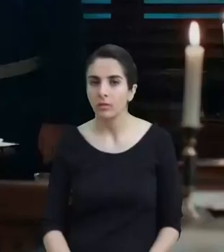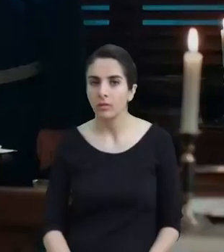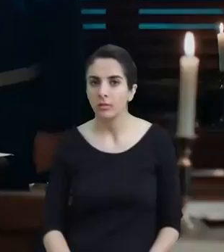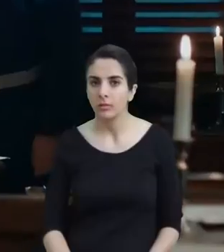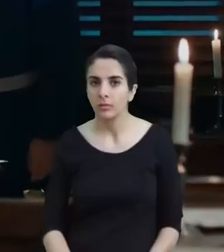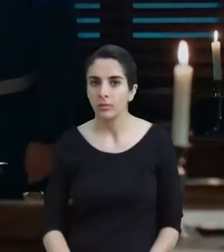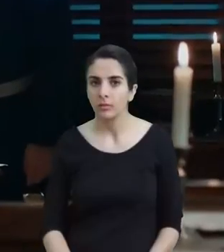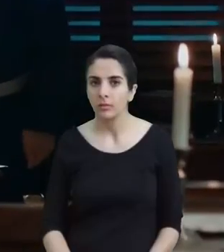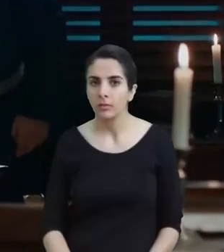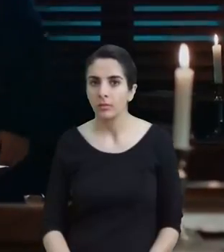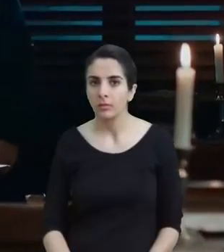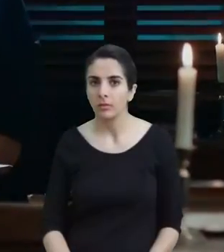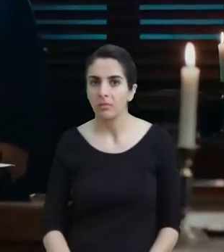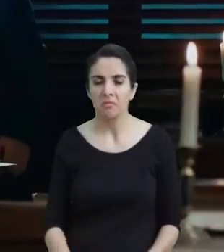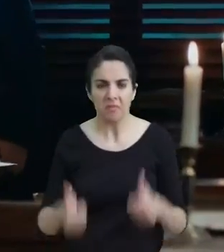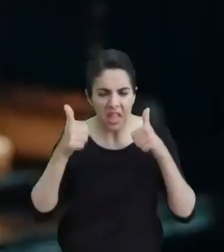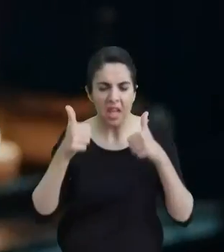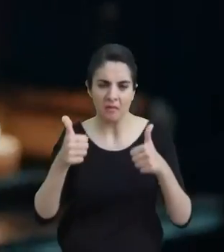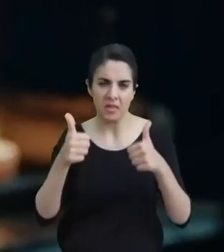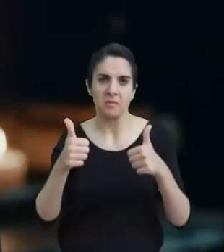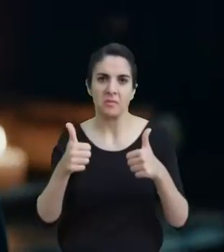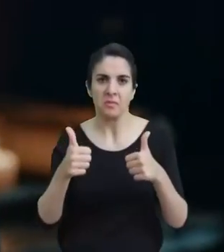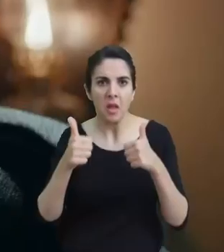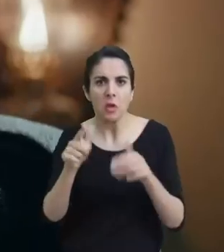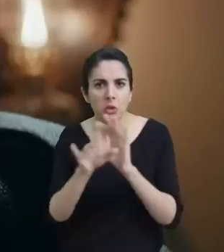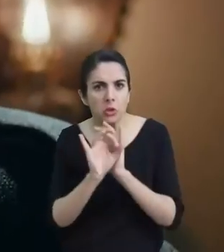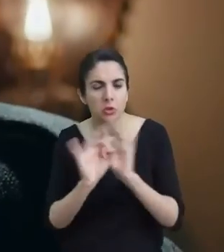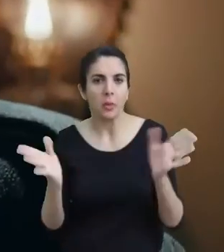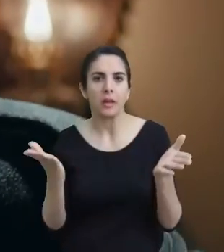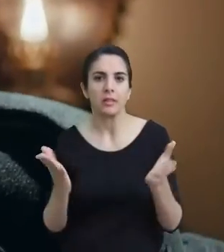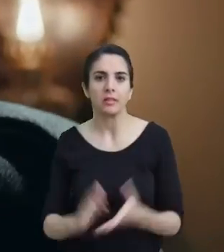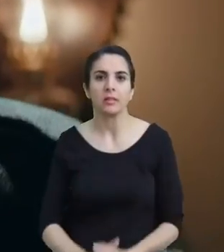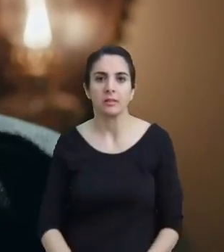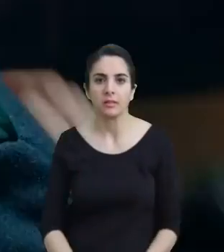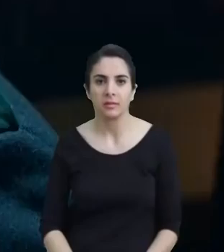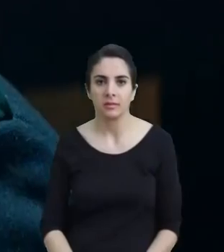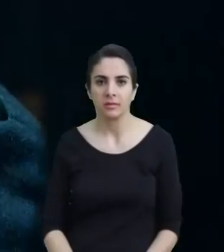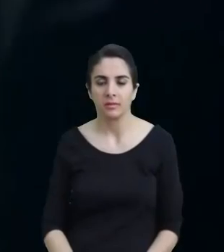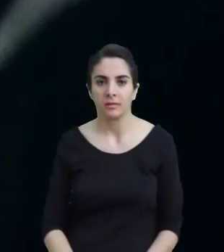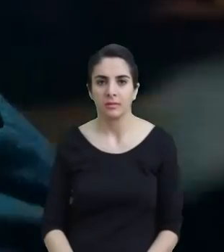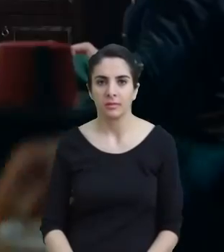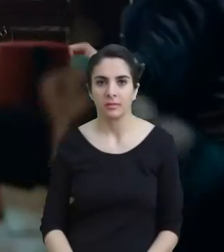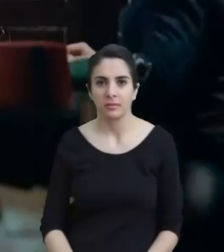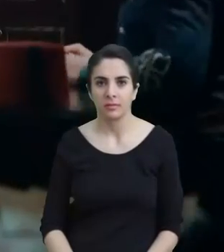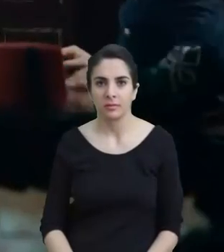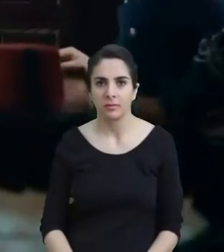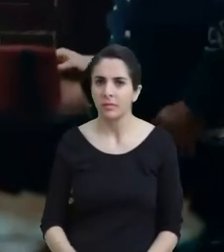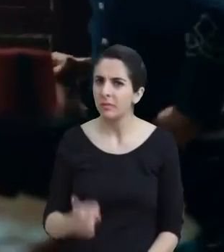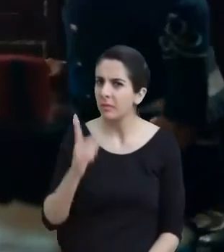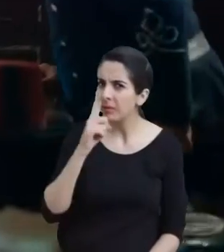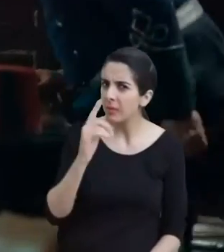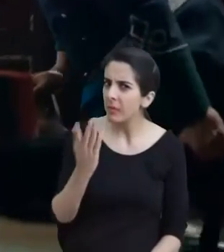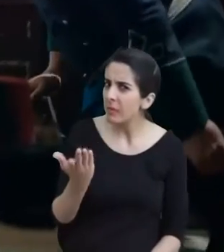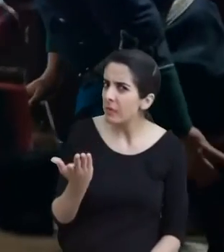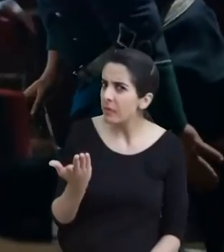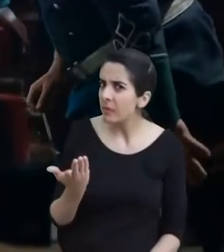Kalktı. Ana! Aferin lan size. Fişek gibisiniz. Enselerinden yakalamıştı. Birer şaplak atıp bıraktı. Amirim